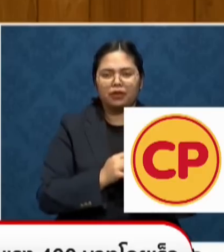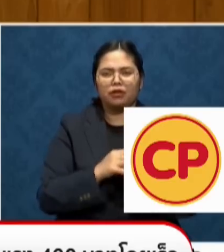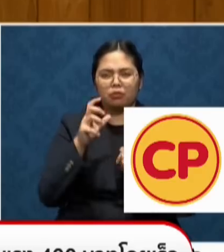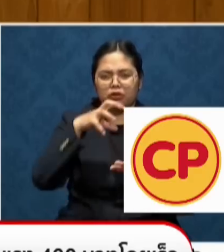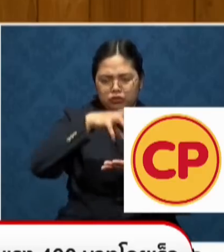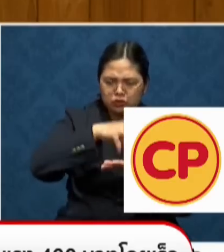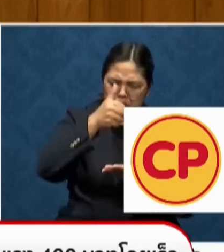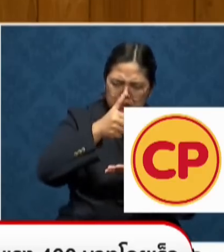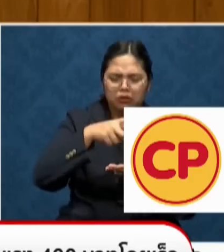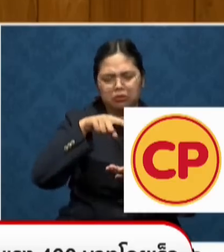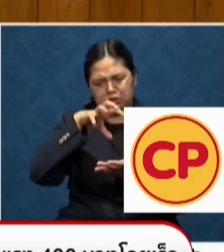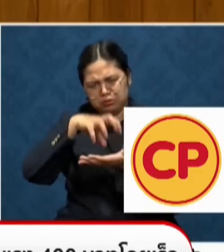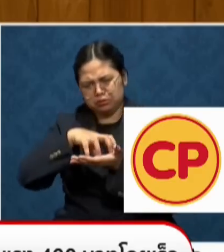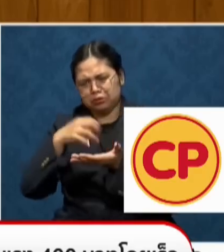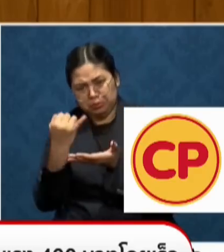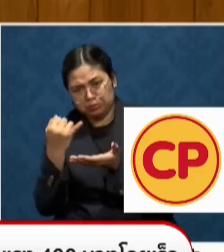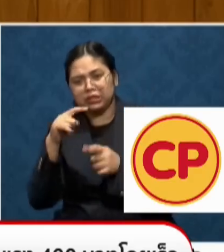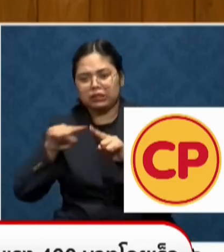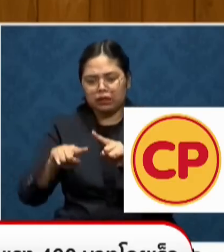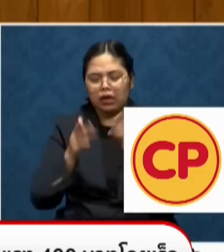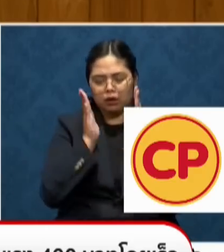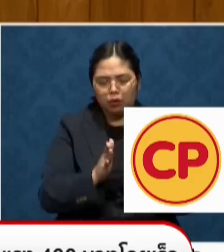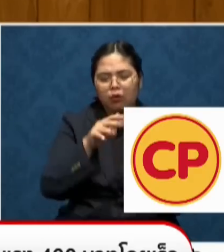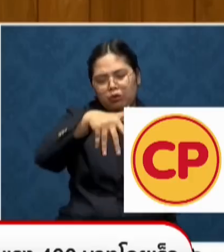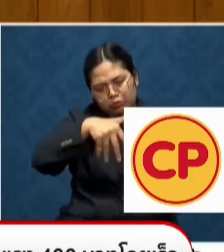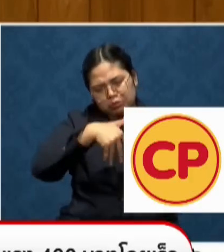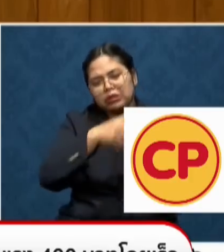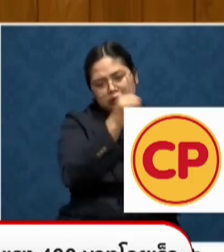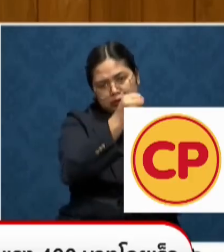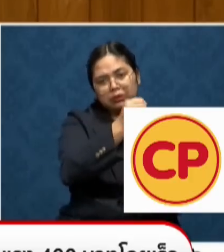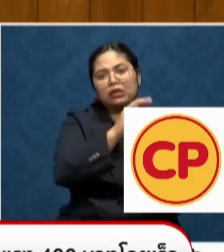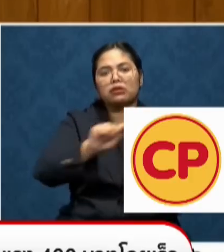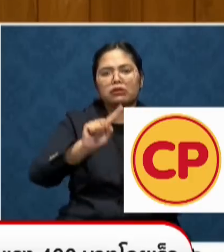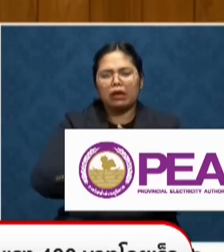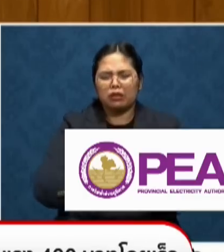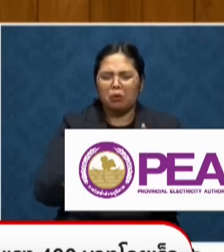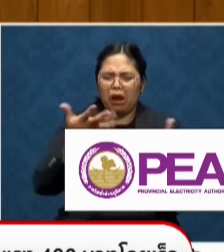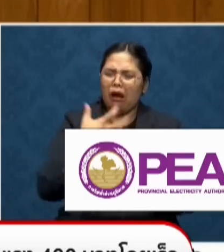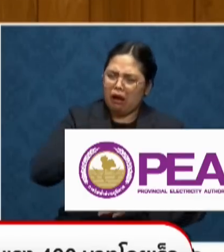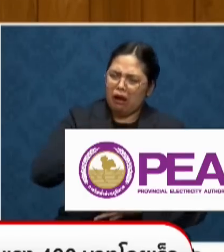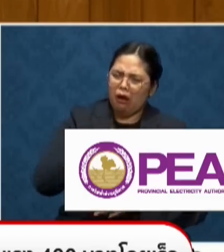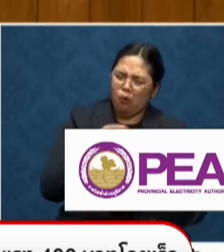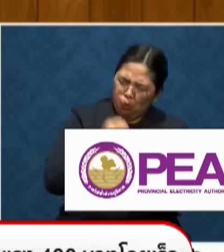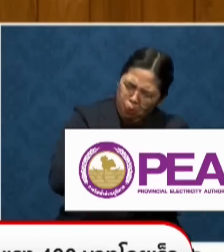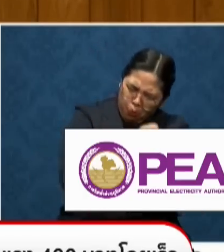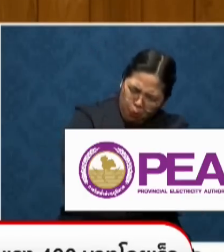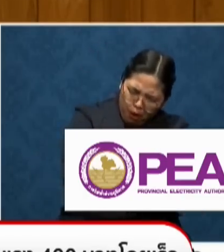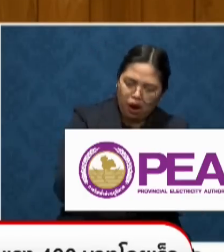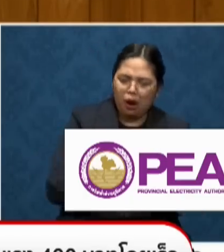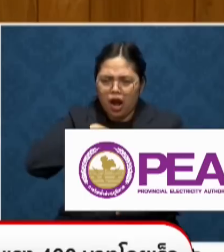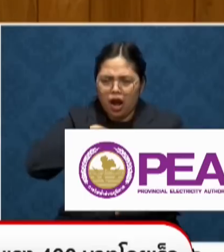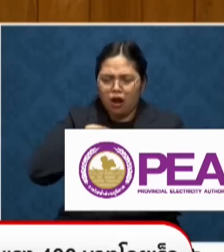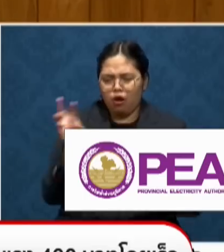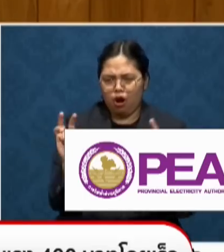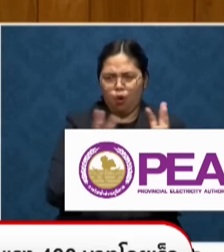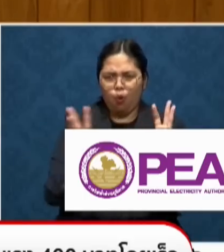องของสิทธิมนุษยชนดูแลเรื่องของความเป็นอยู่เรื่องของศักดิ์ศรีเรื่องของความปลอดภัยแล้วก็ความมั่นคงที่เขาเนี่ยพึงจะได้ปัญห